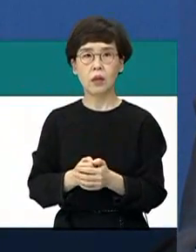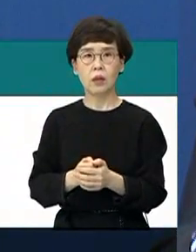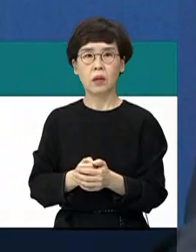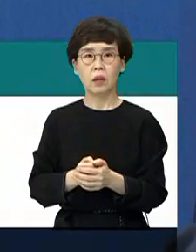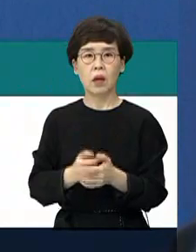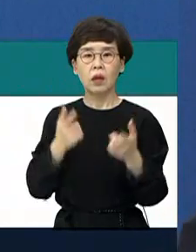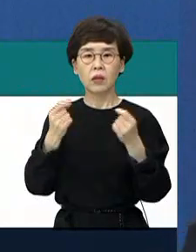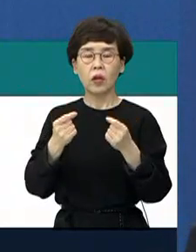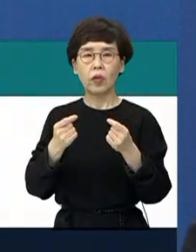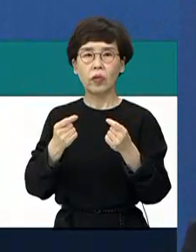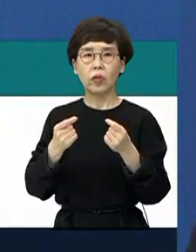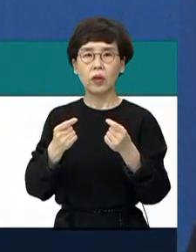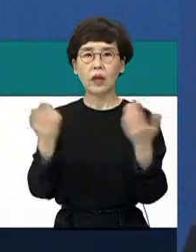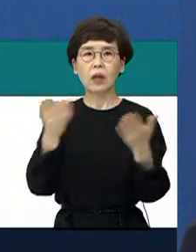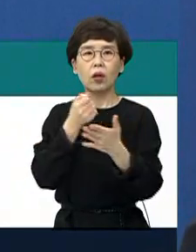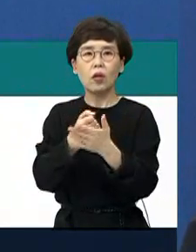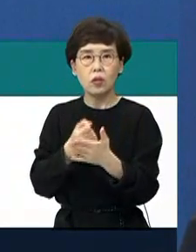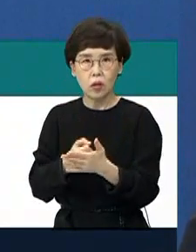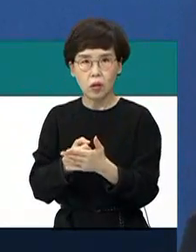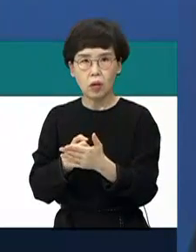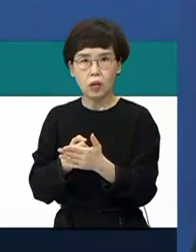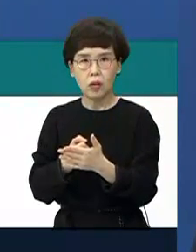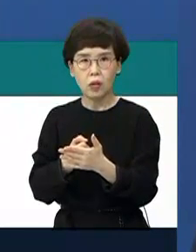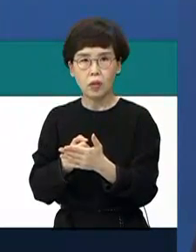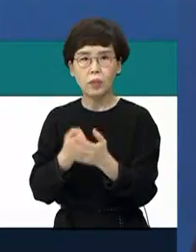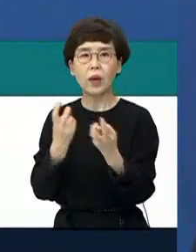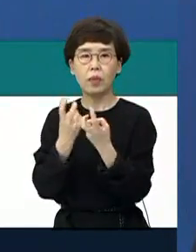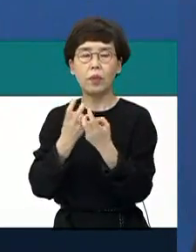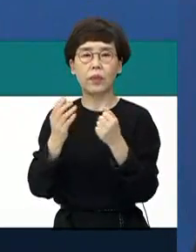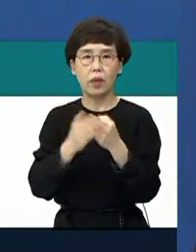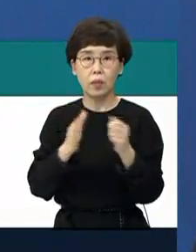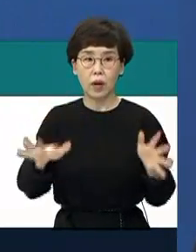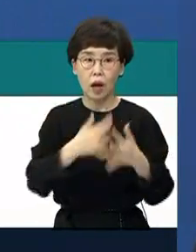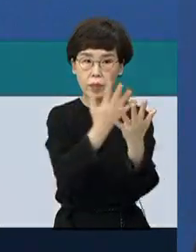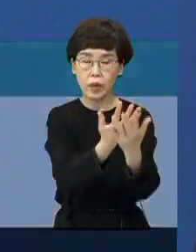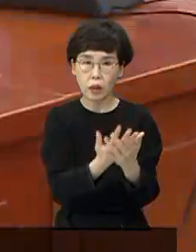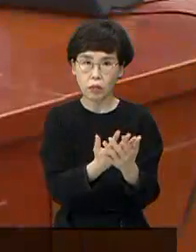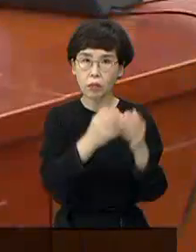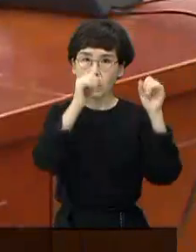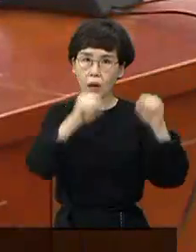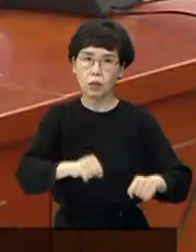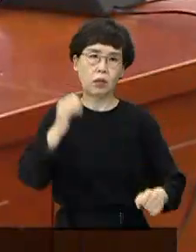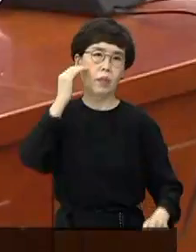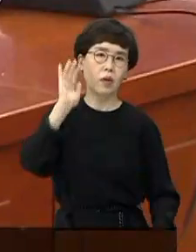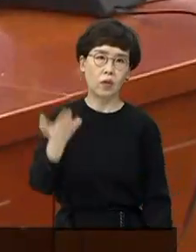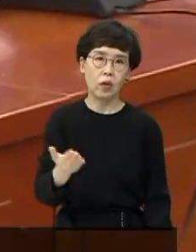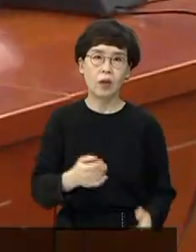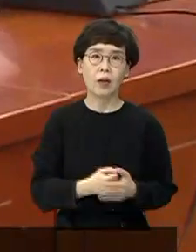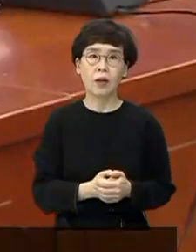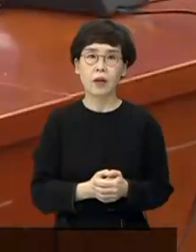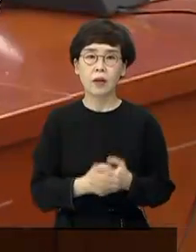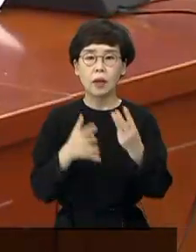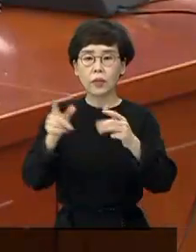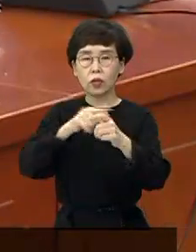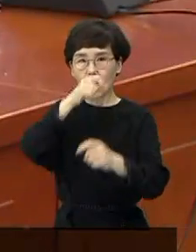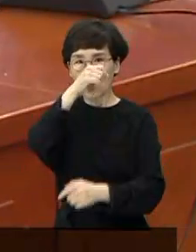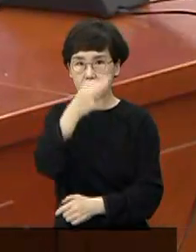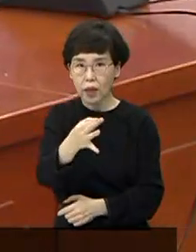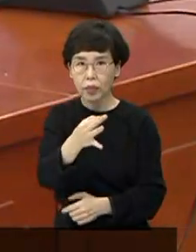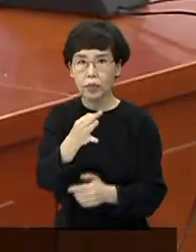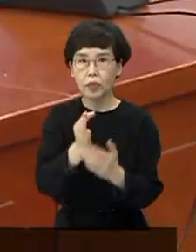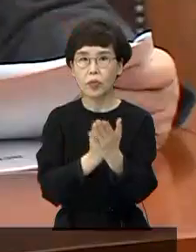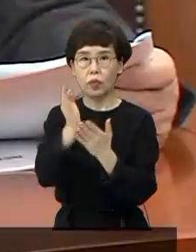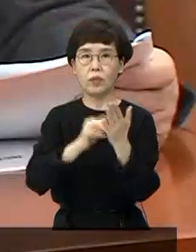이중적 의사결정 구조는 합의안의 타결을 번번이 방해했습니다. 그러면서 3차 추경안을 처리한